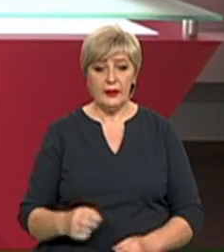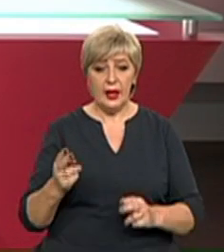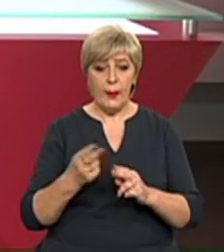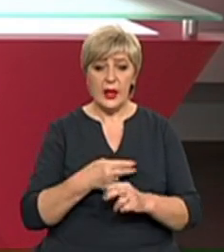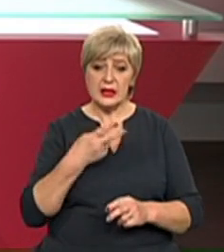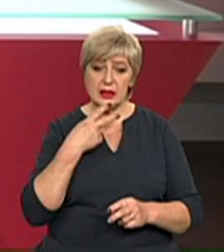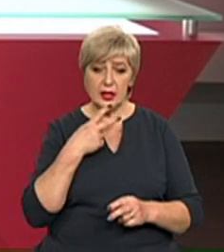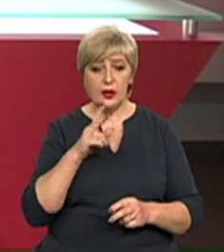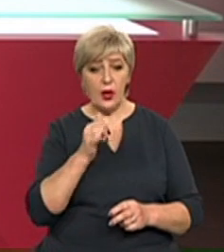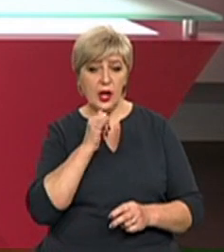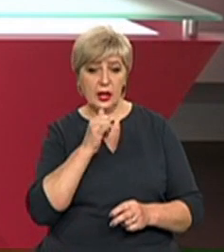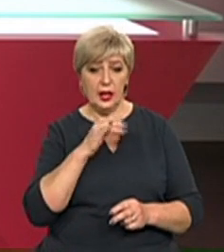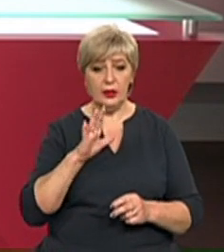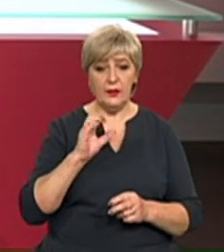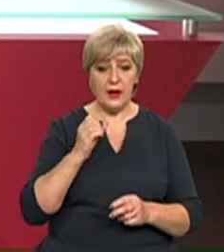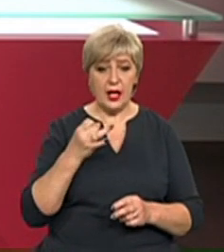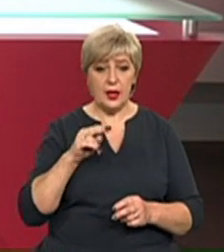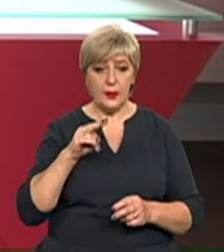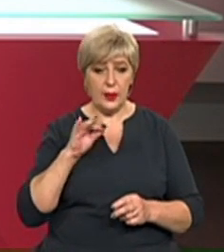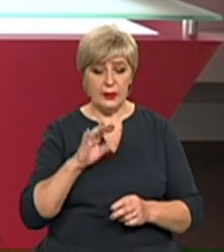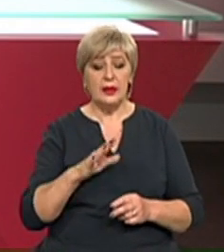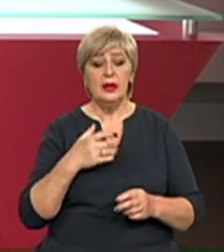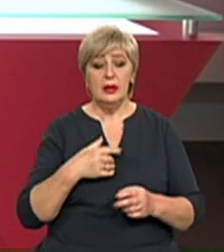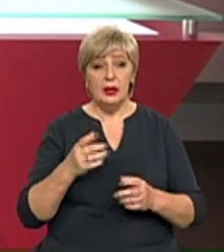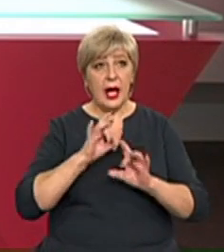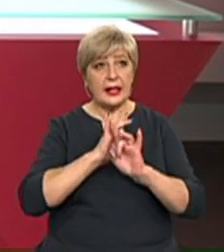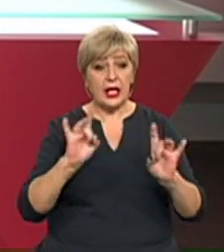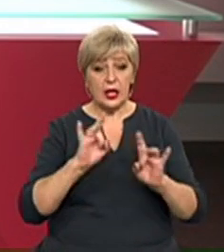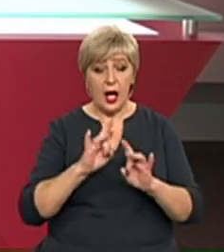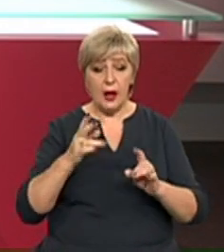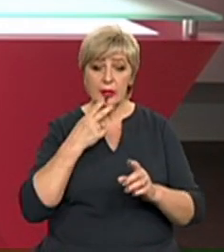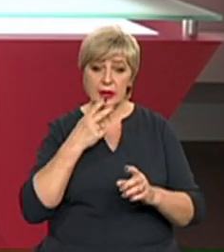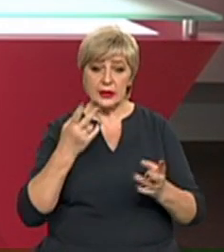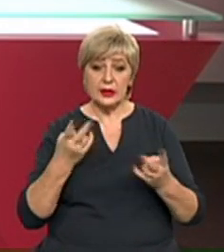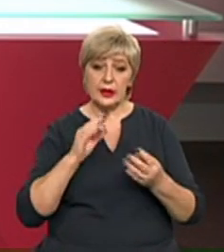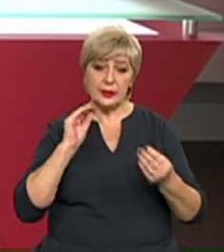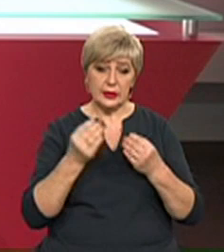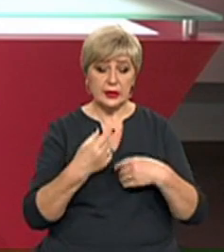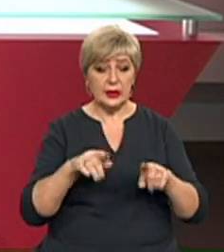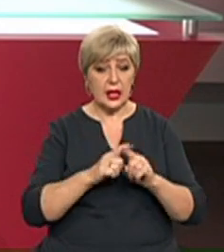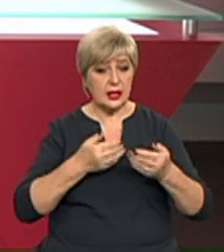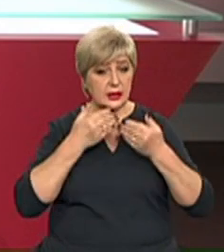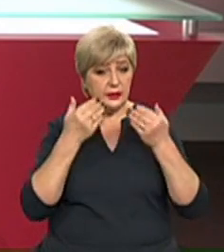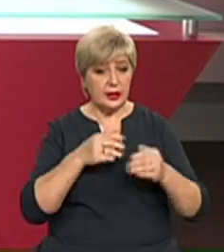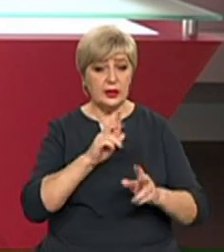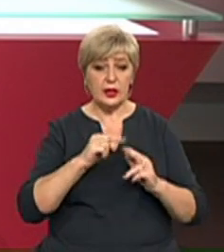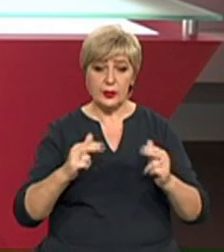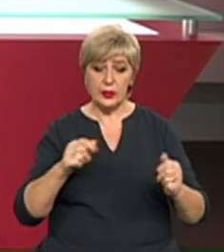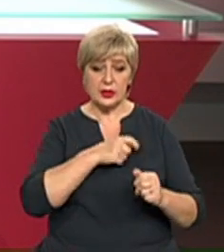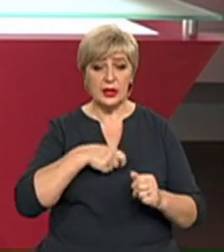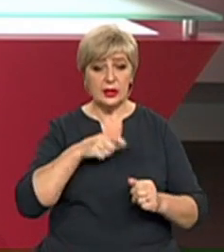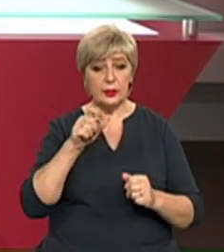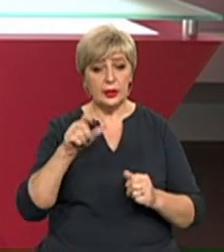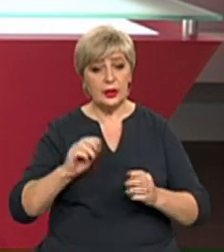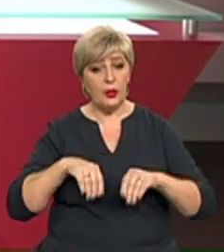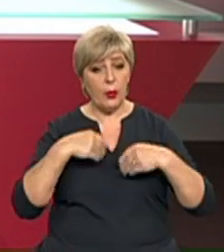Без цигарок, кальяну та вейпів рекламу нікотину треба сховати. Таке звернення дніпровських депутатів подали на розгляд до Верховної